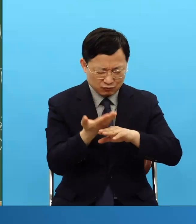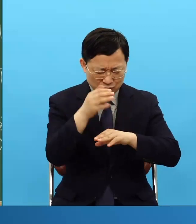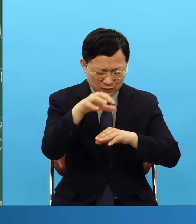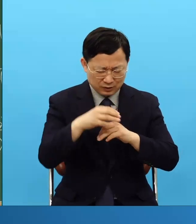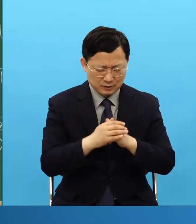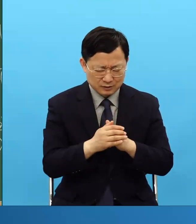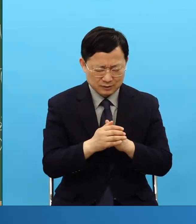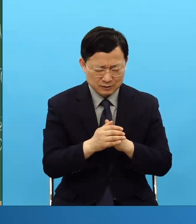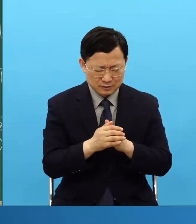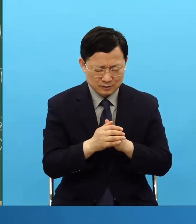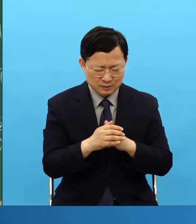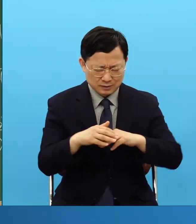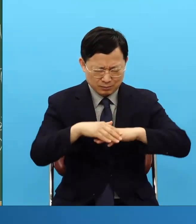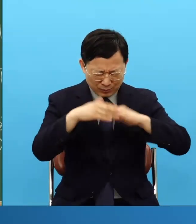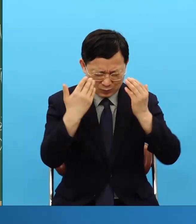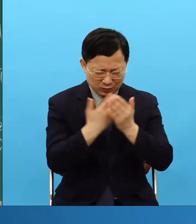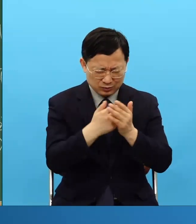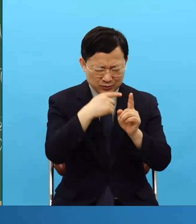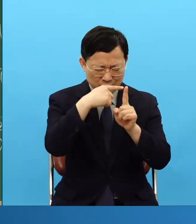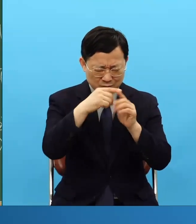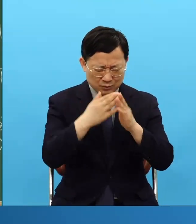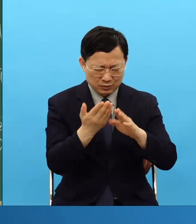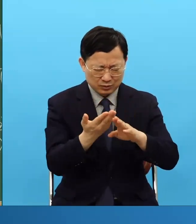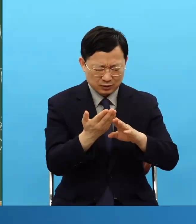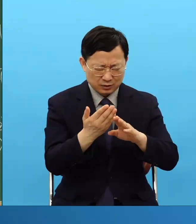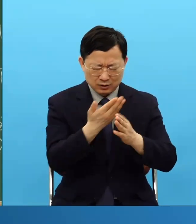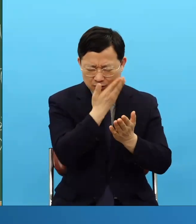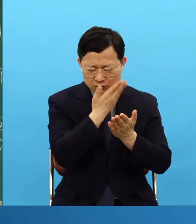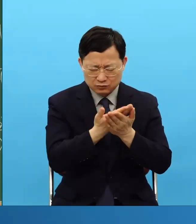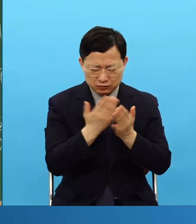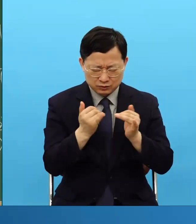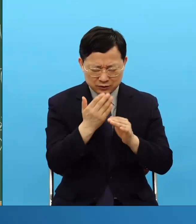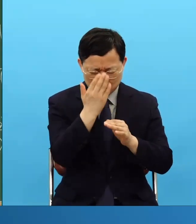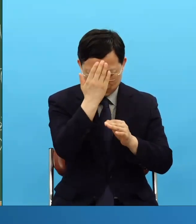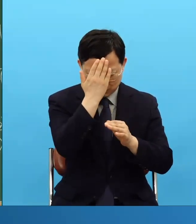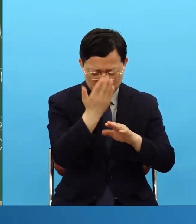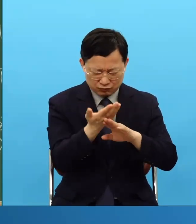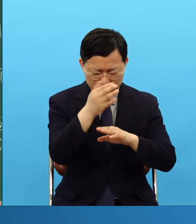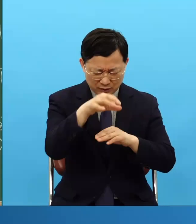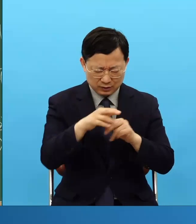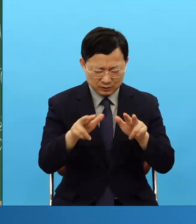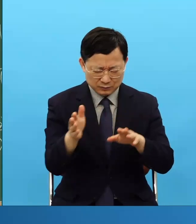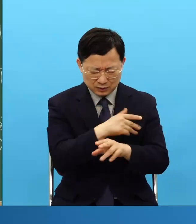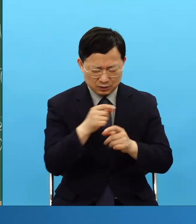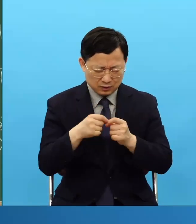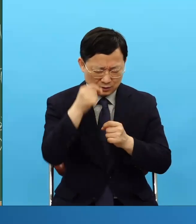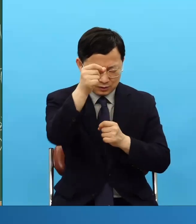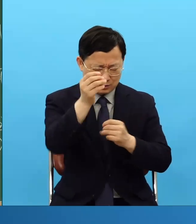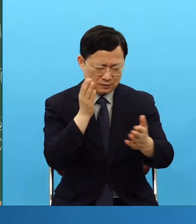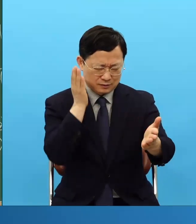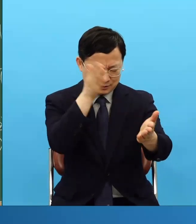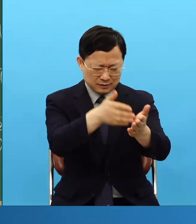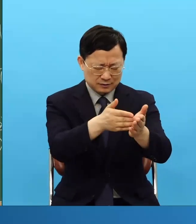nation and the world, 모든 교회의 중직자들 위해 upon the church office of all the churches, 지금부터